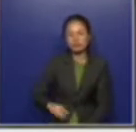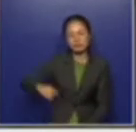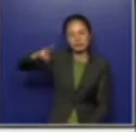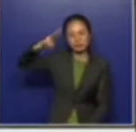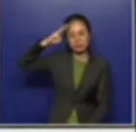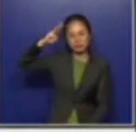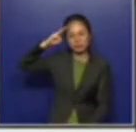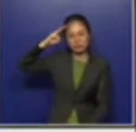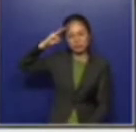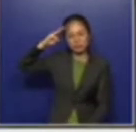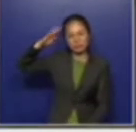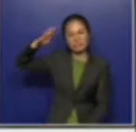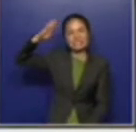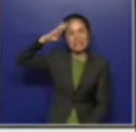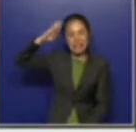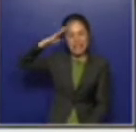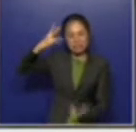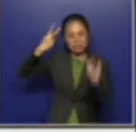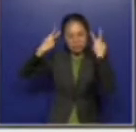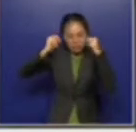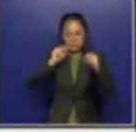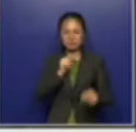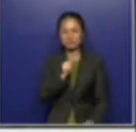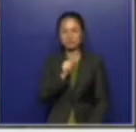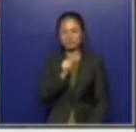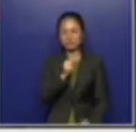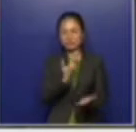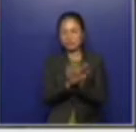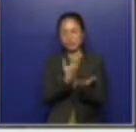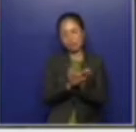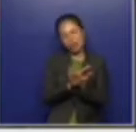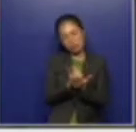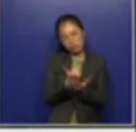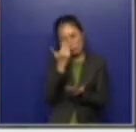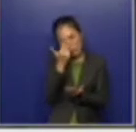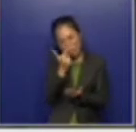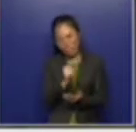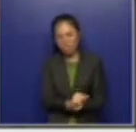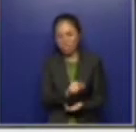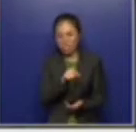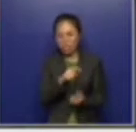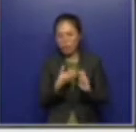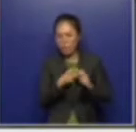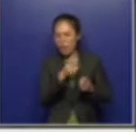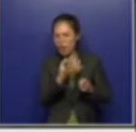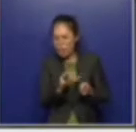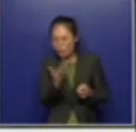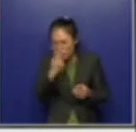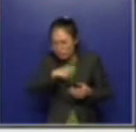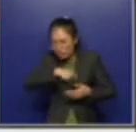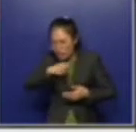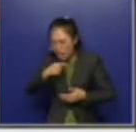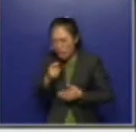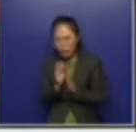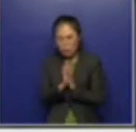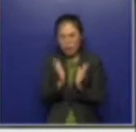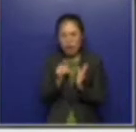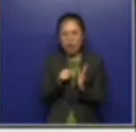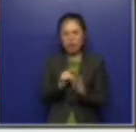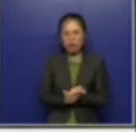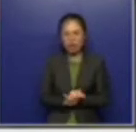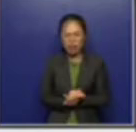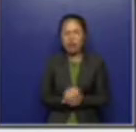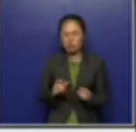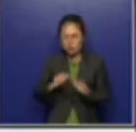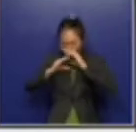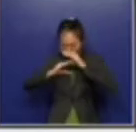จันทร์โอชาที่เคยนั่งบนบัลลังก์มีแต่ป้ายชื่อนี่แหละครับมันก็เลยแปลกใจครับว่าเอ๊ะทำไมคสช.เนี่ยเราไม่มีกรรมธิการตรวจส